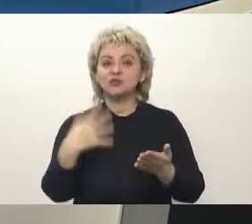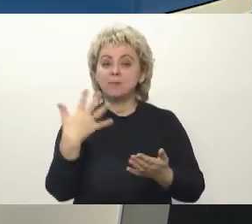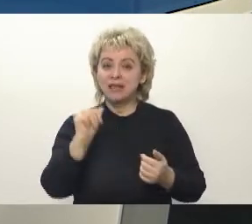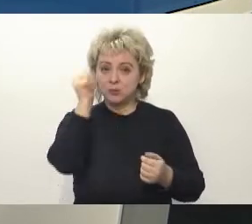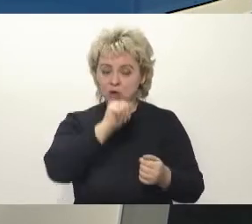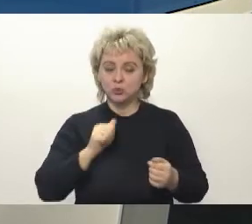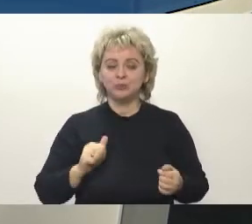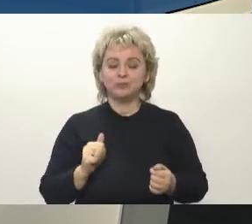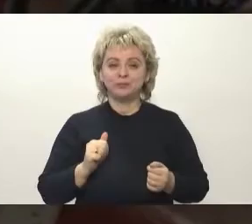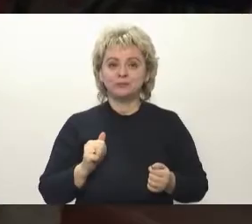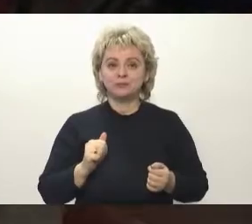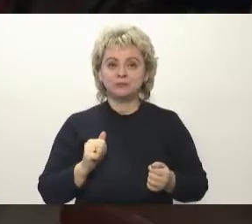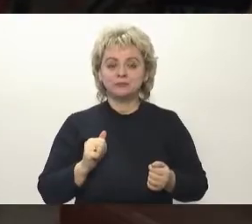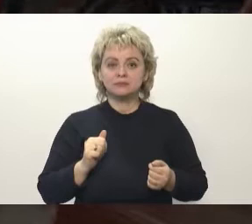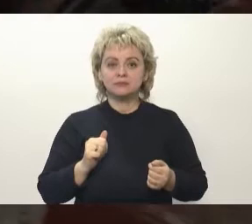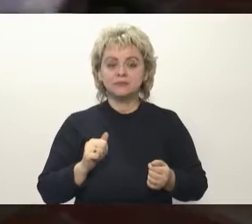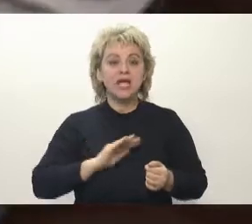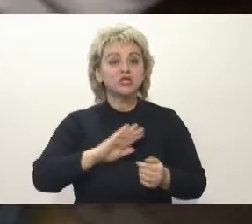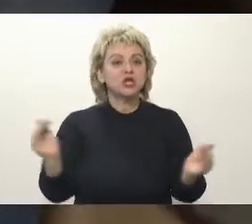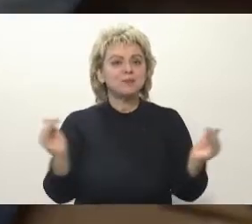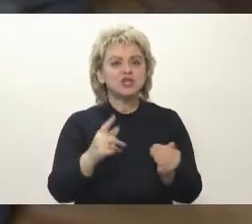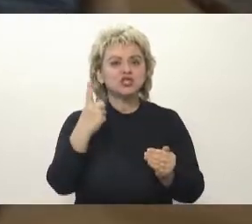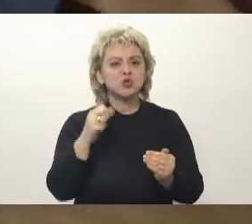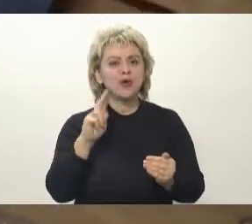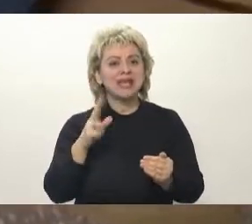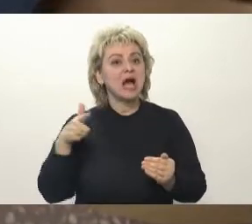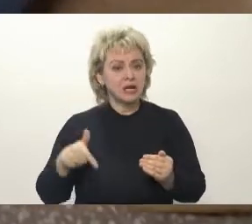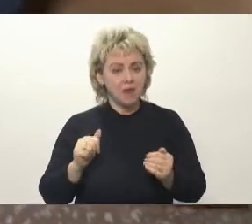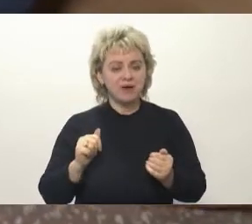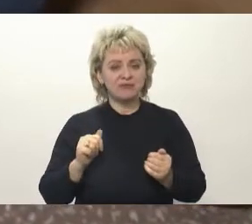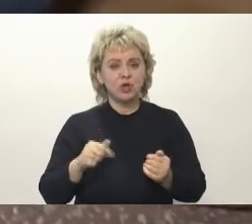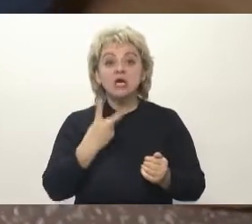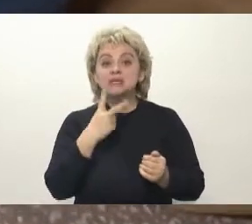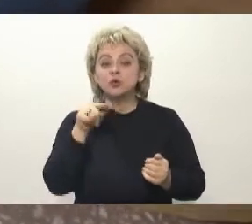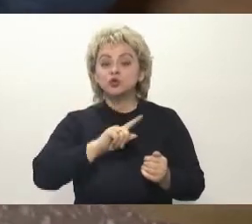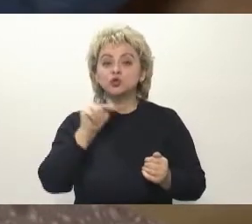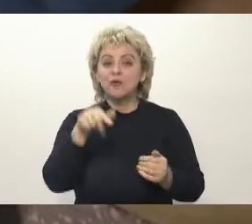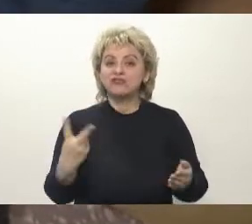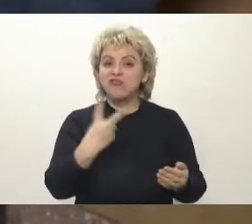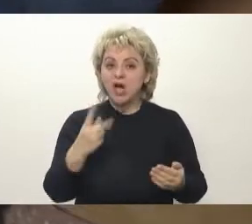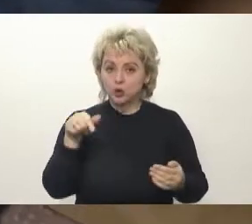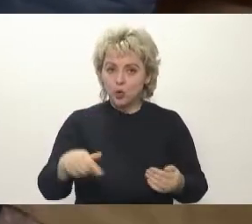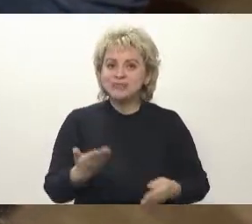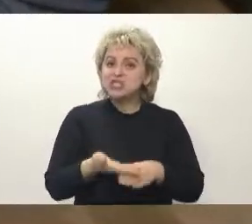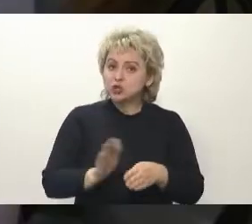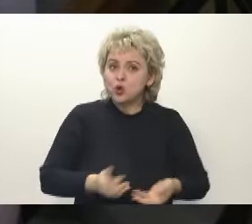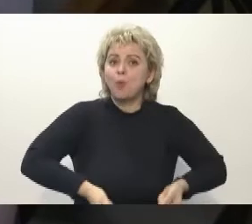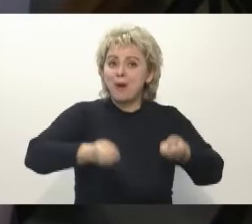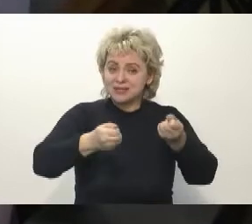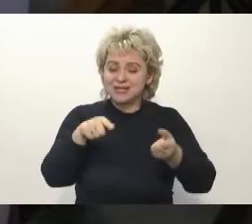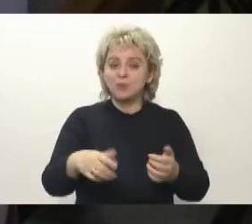году. Не меньше 100 килограммов, судя по тому, что ее вдвоем тяжело